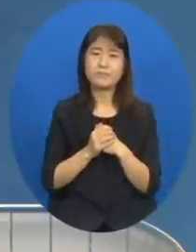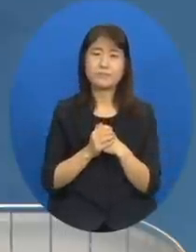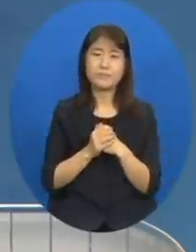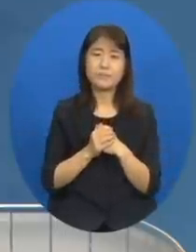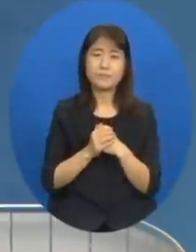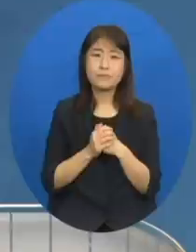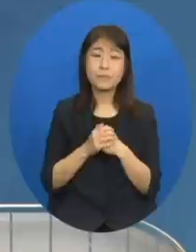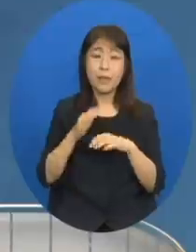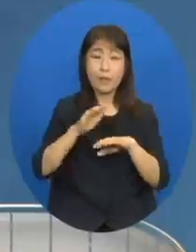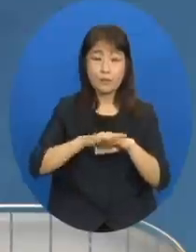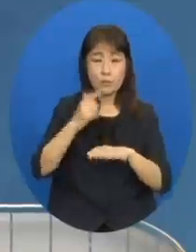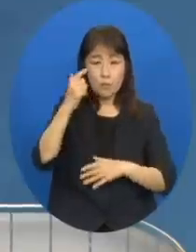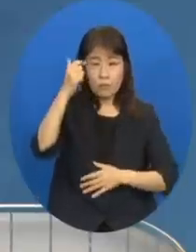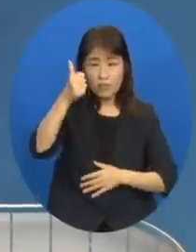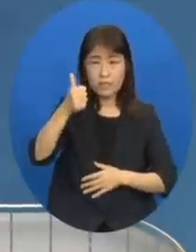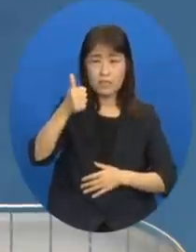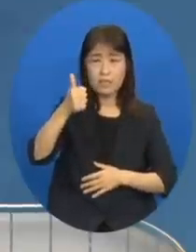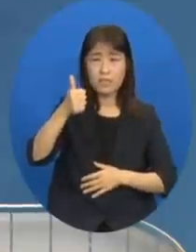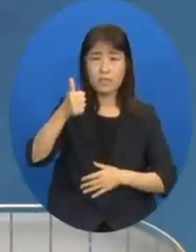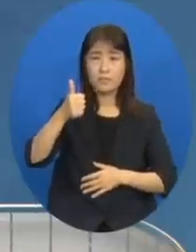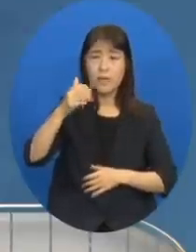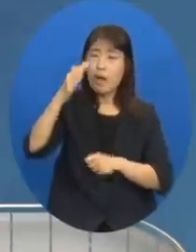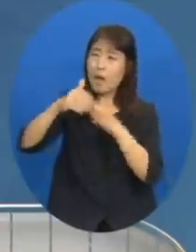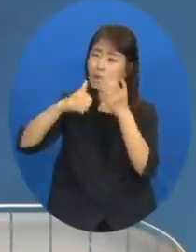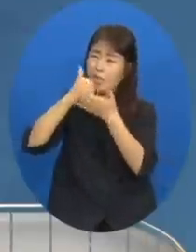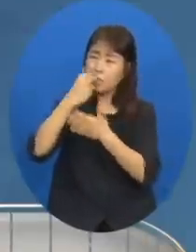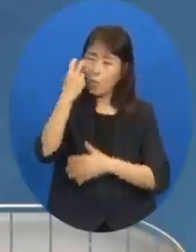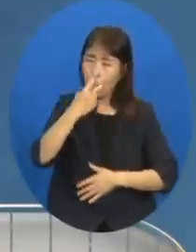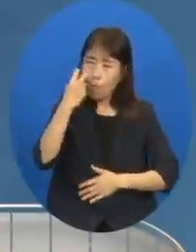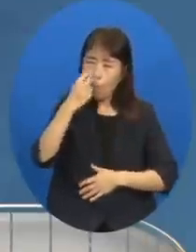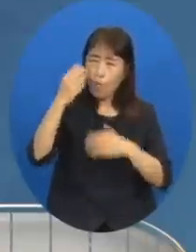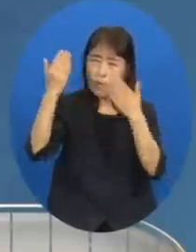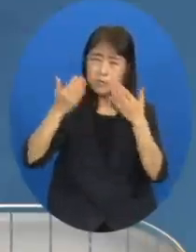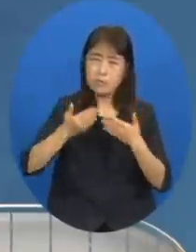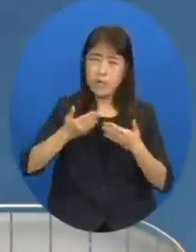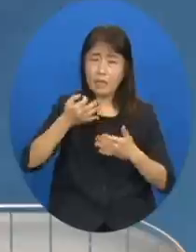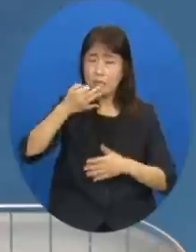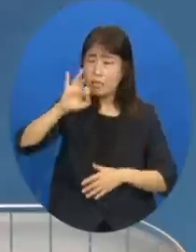손혜원 목사님은 얼마든지 하나님의 보호하심을 부인할 수 있었어요